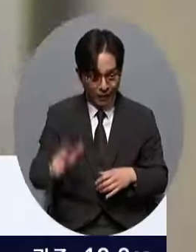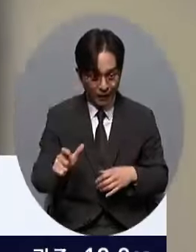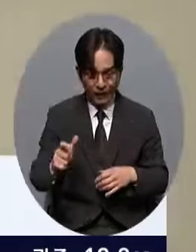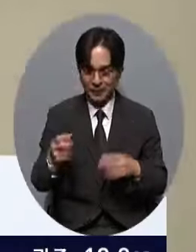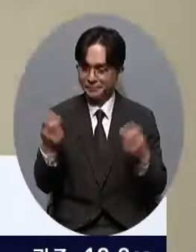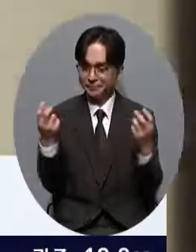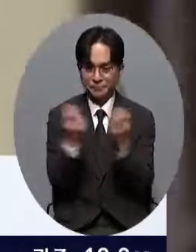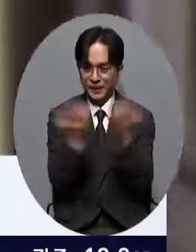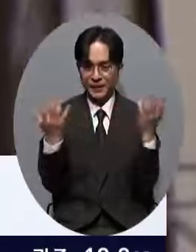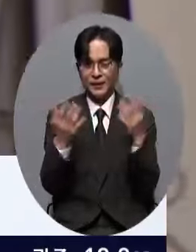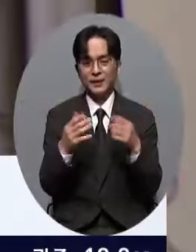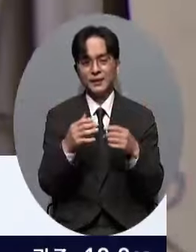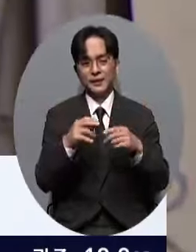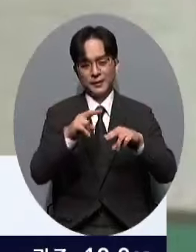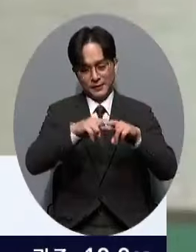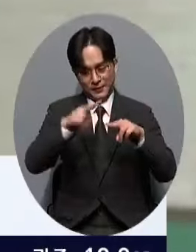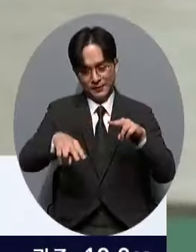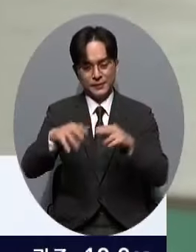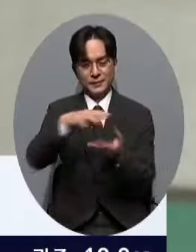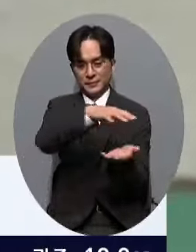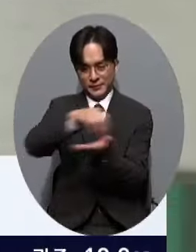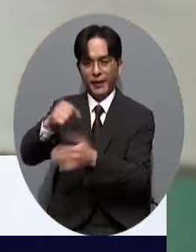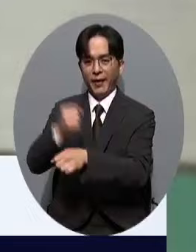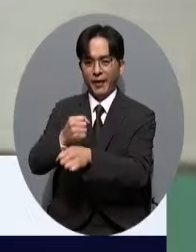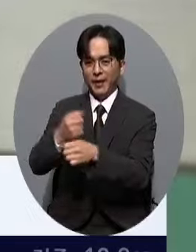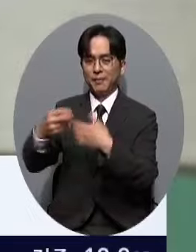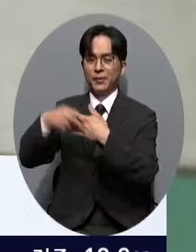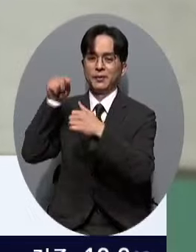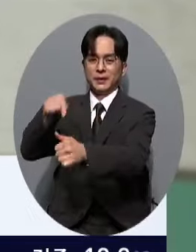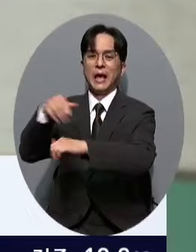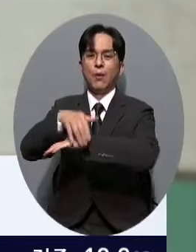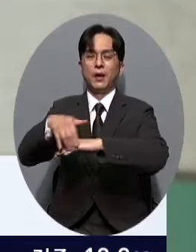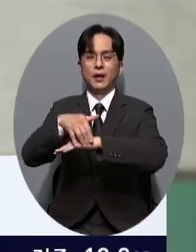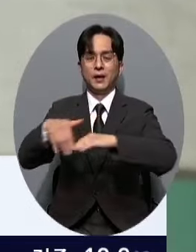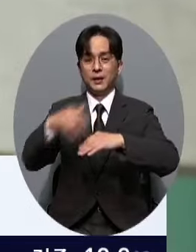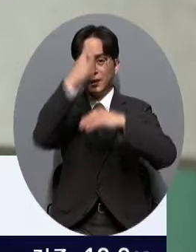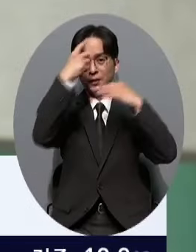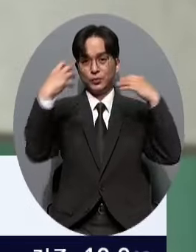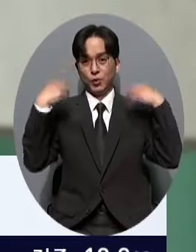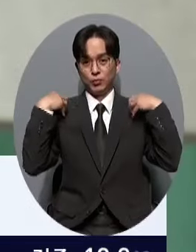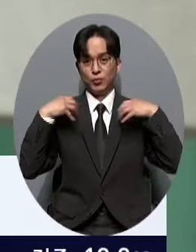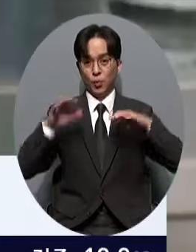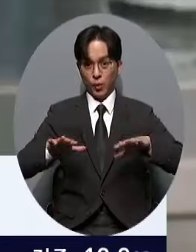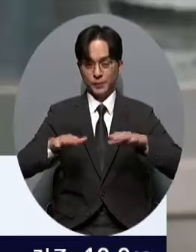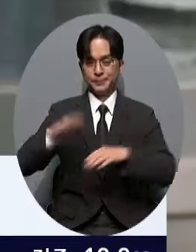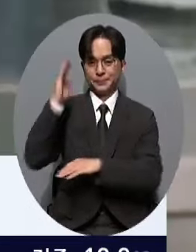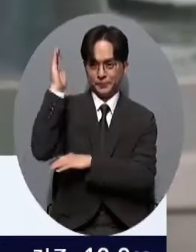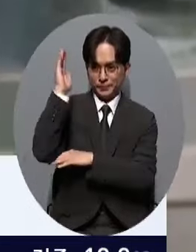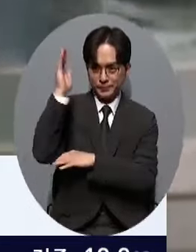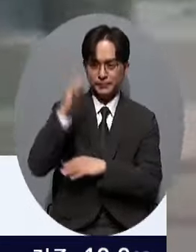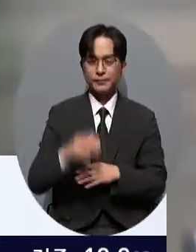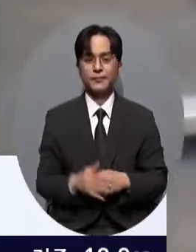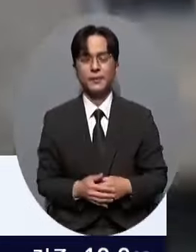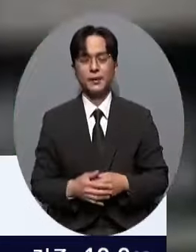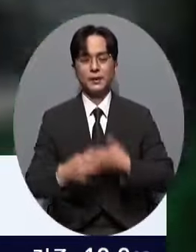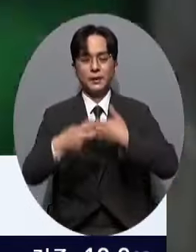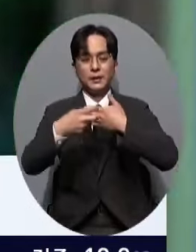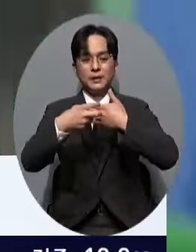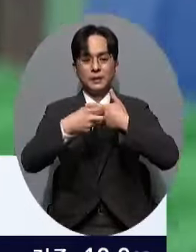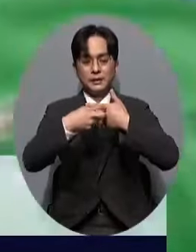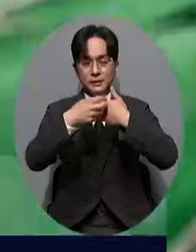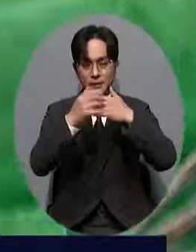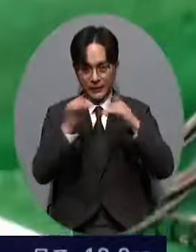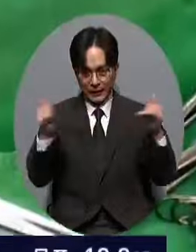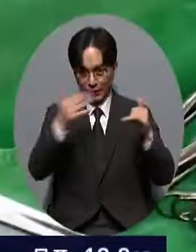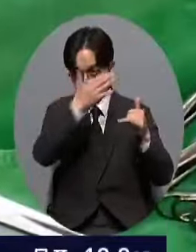수리를 허가할 전망입니다. 오늘 브리핑을 열고 의료 공백을 일단락시키기 위한 구체적인 출구